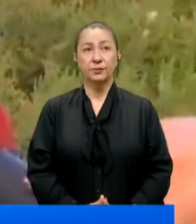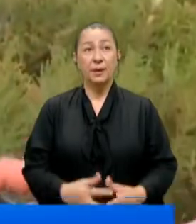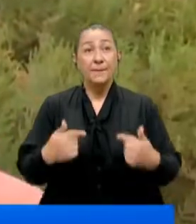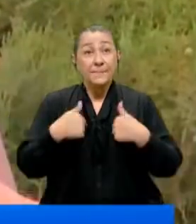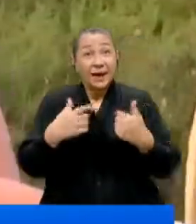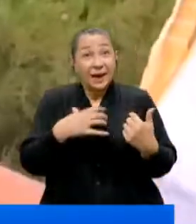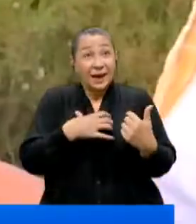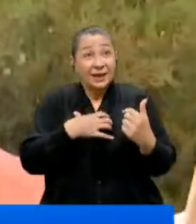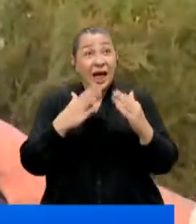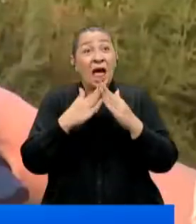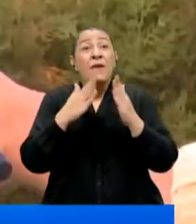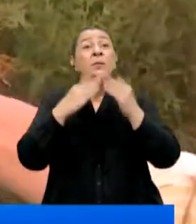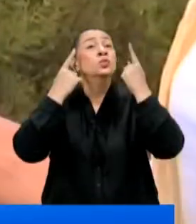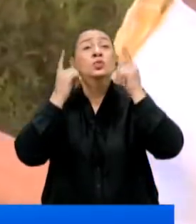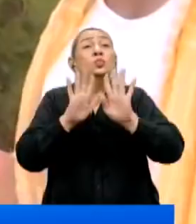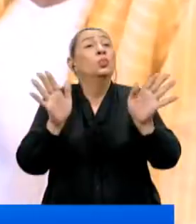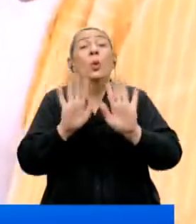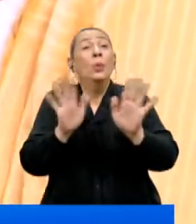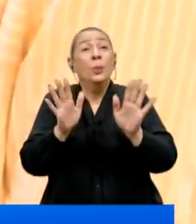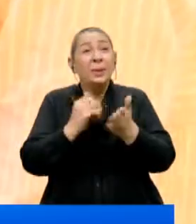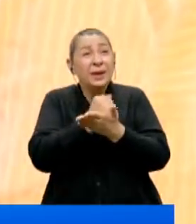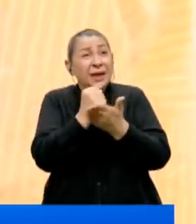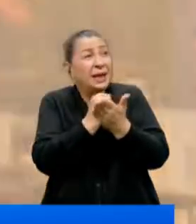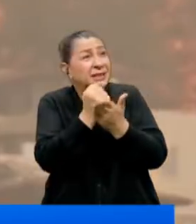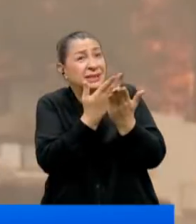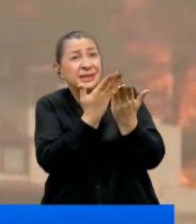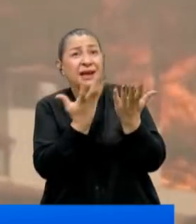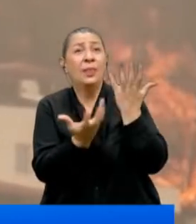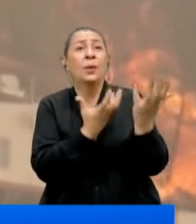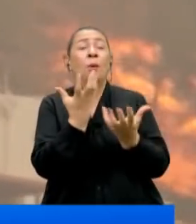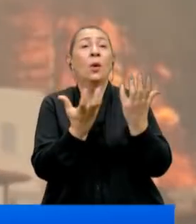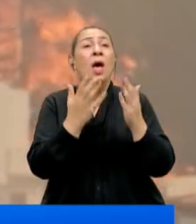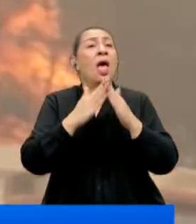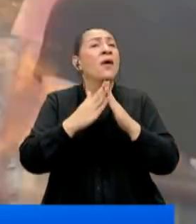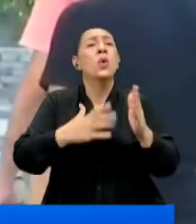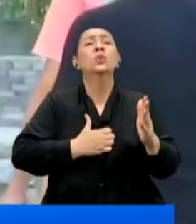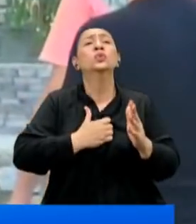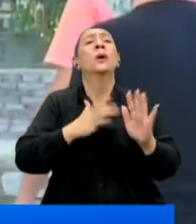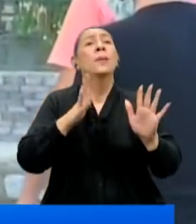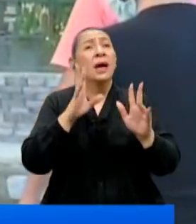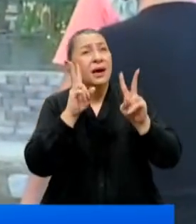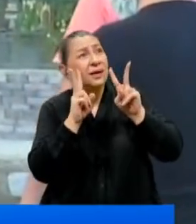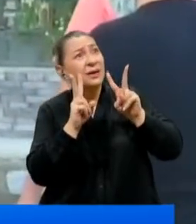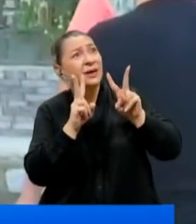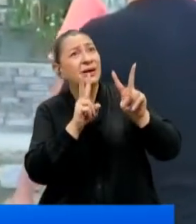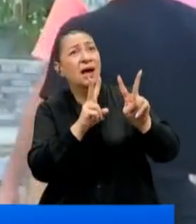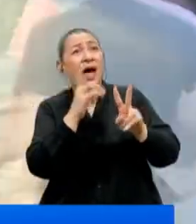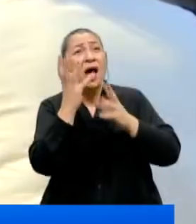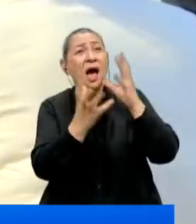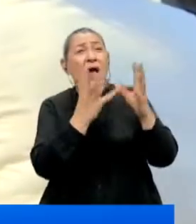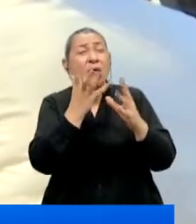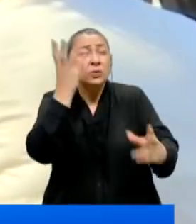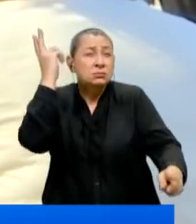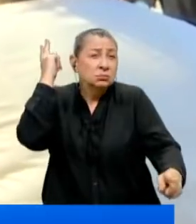Ben kendi evimin peşinde değilim ya. Yeşillik yanıyor. Sadece evlerini üzülemediler manzara karşısında. Alevler